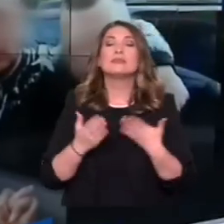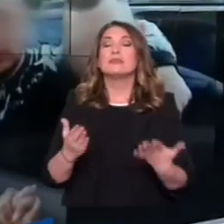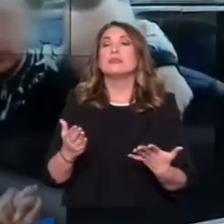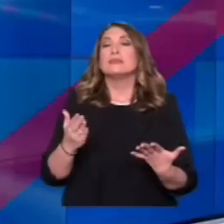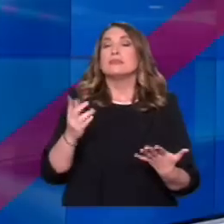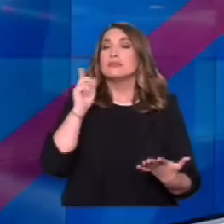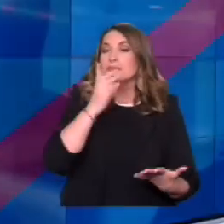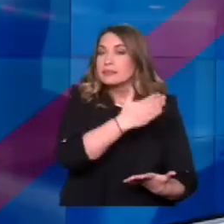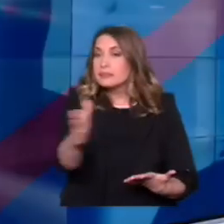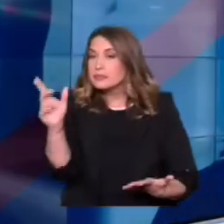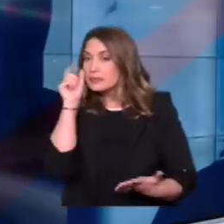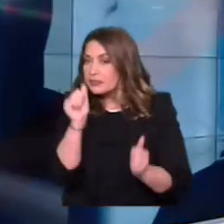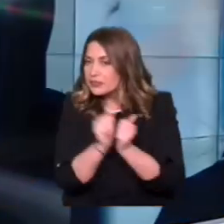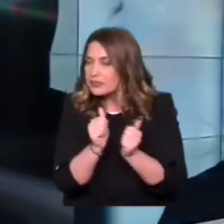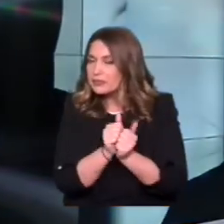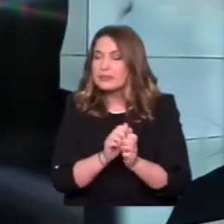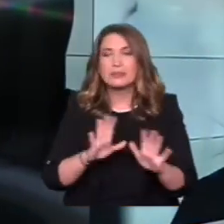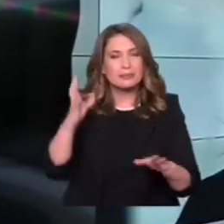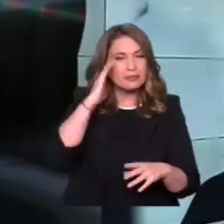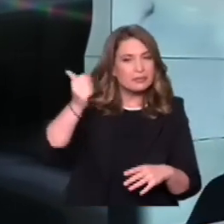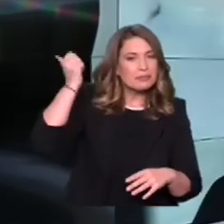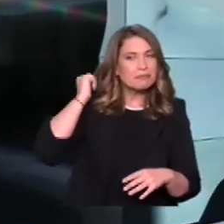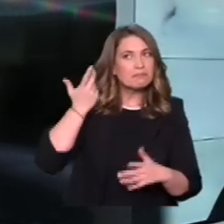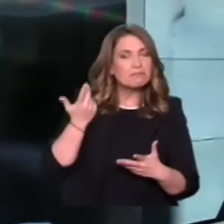θυμάστε ότι λέγαμε από προχθές που δεν έγινε διαδικασία,